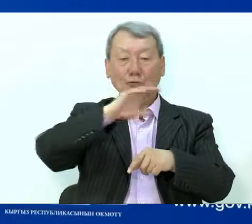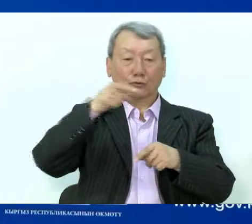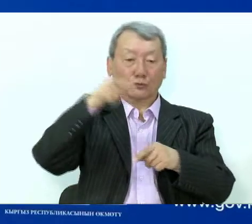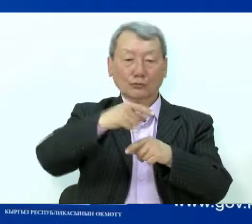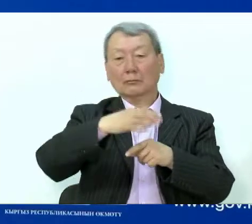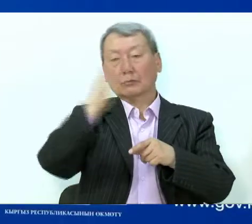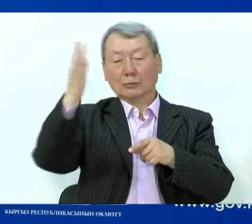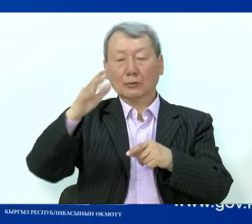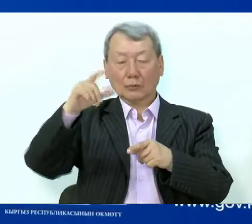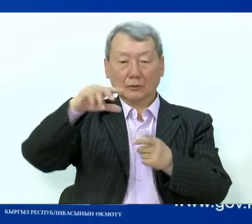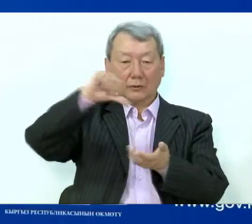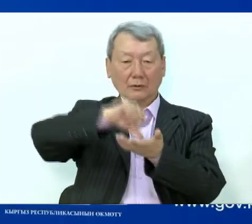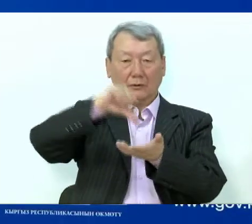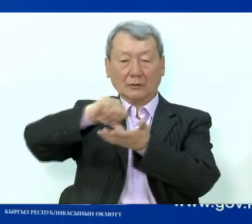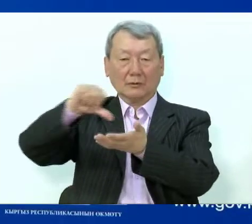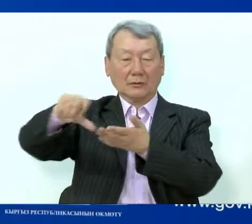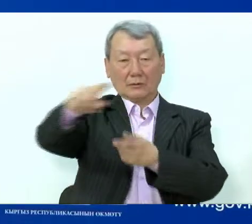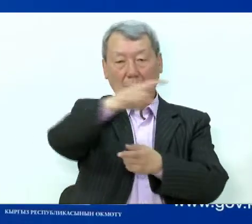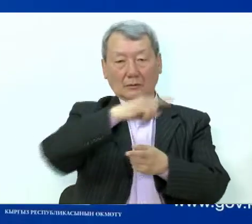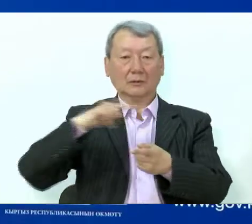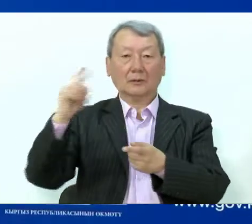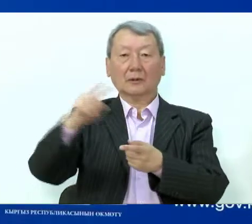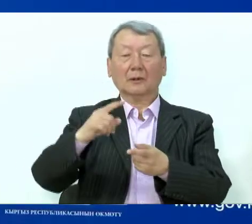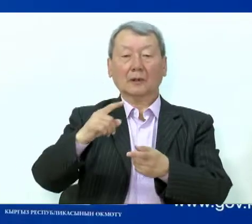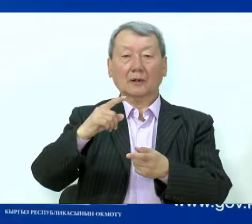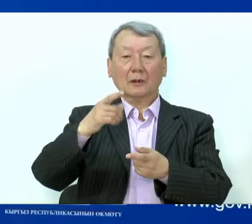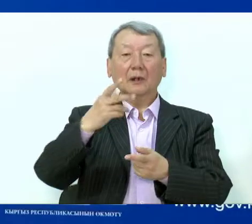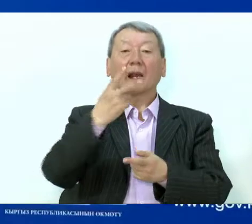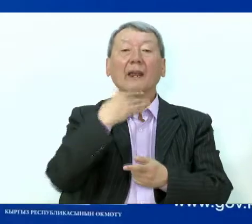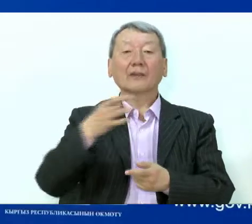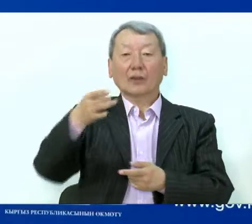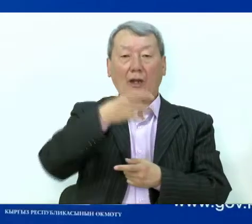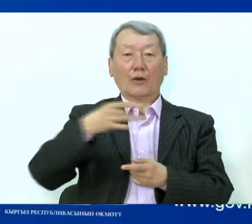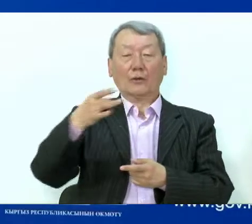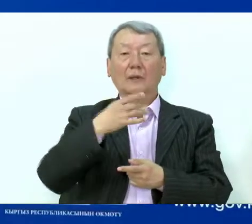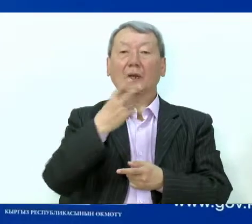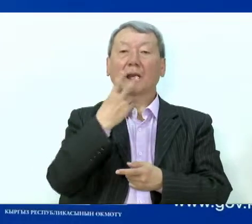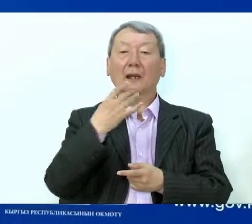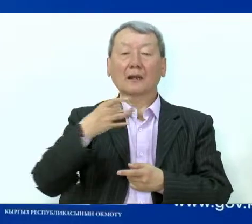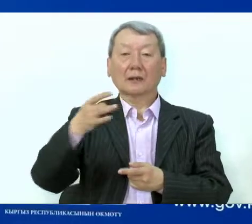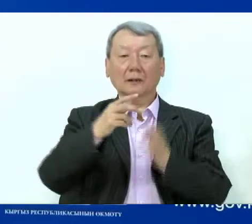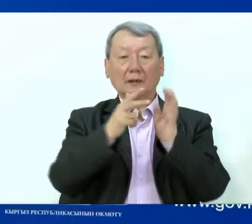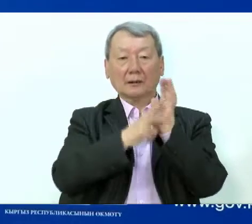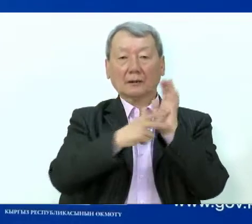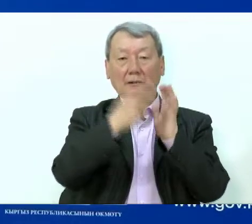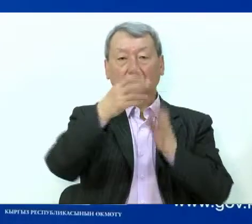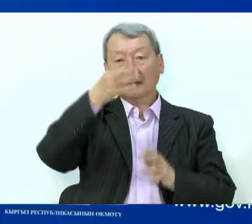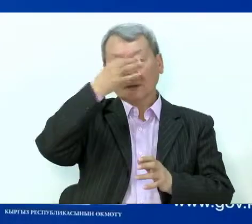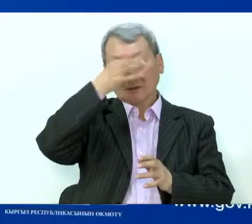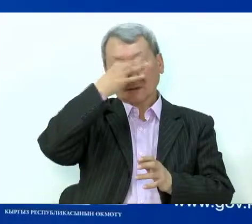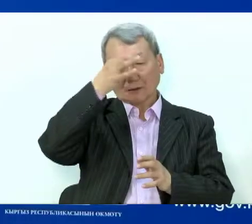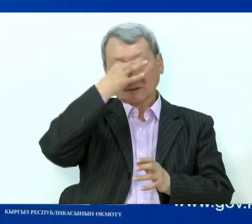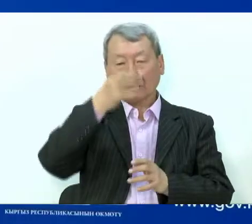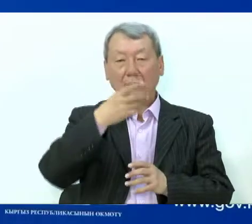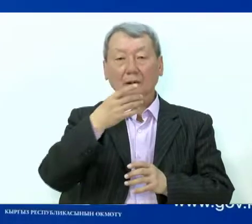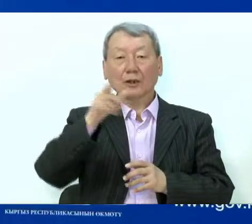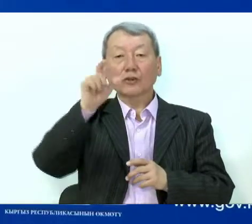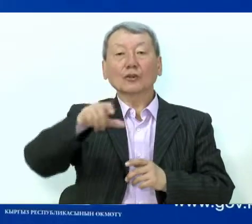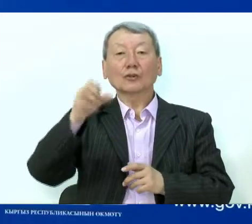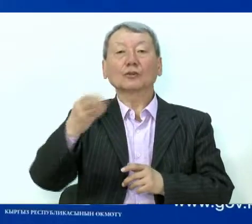жоо патрульга коюлган. Ленин район боюнча 83, Свердлов район